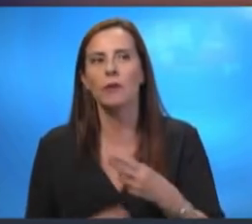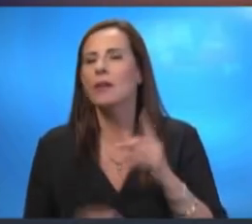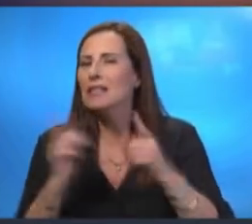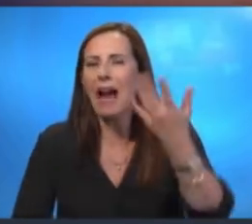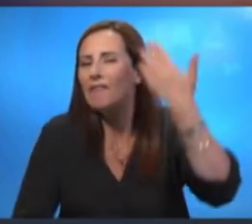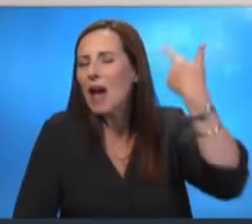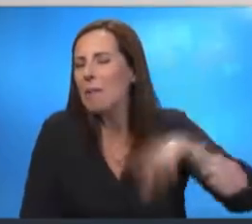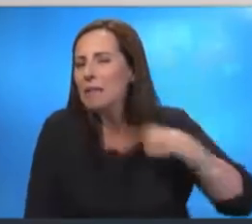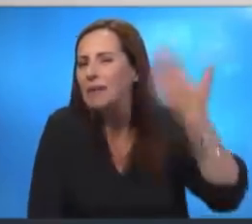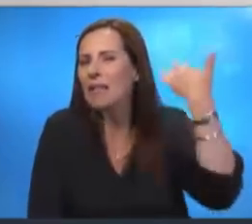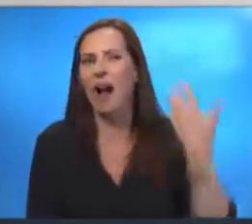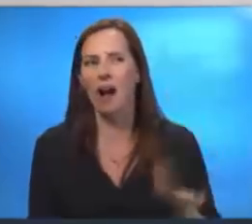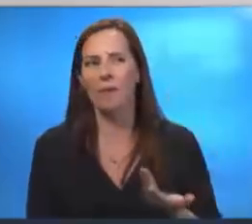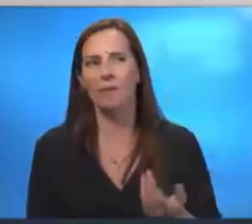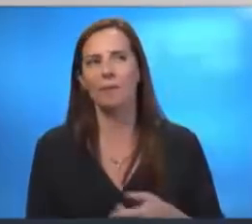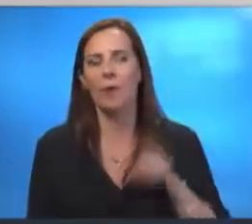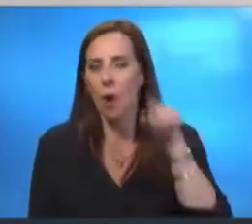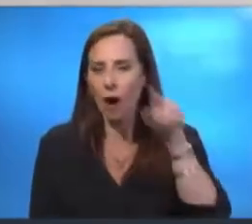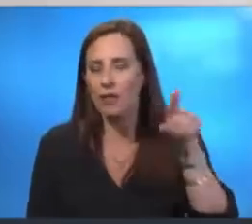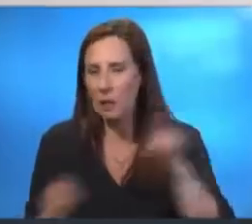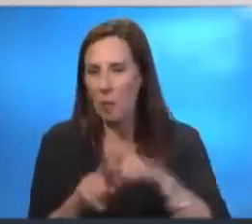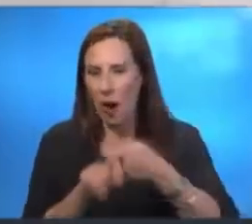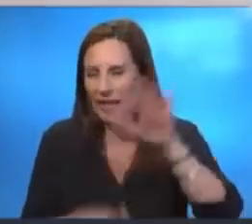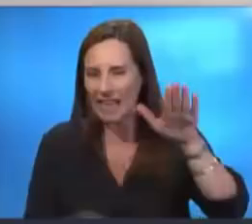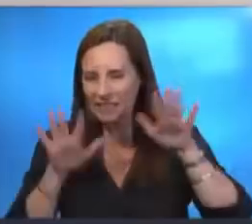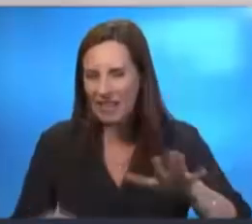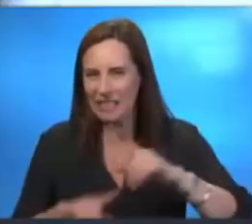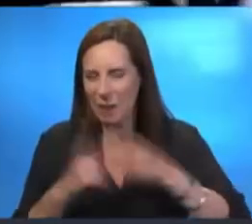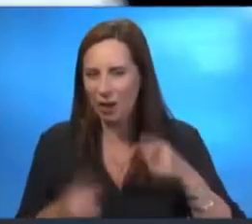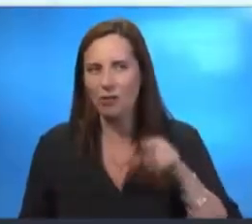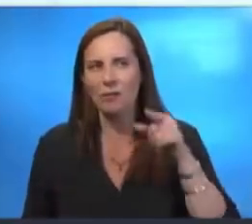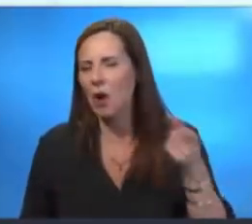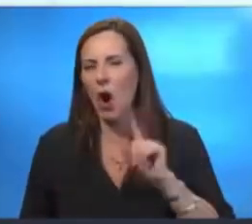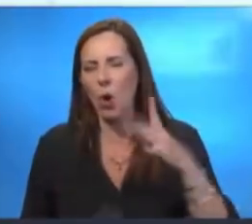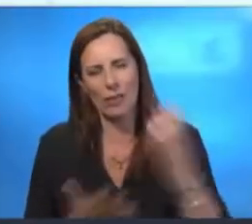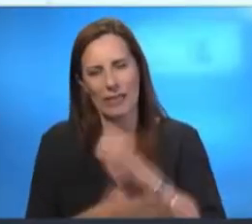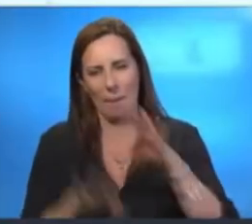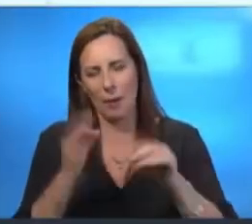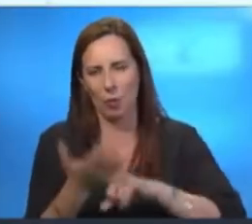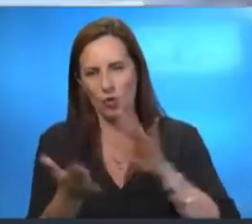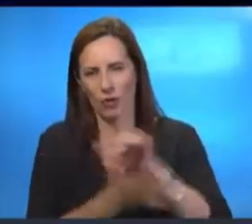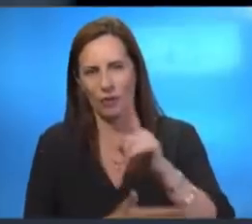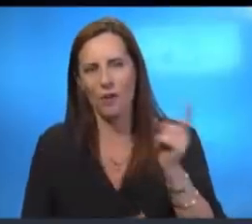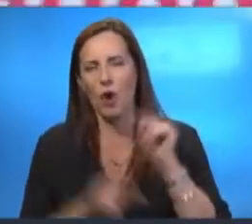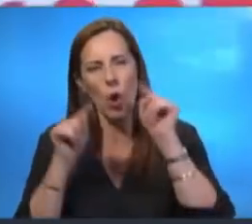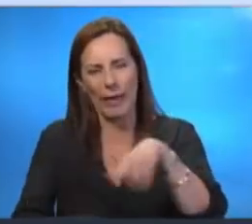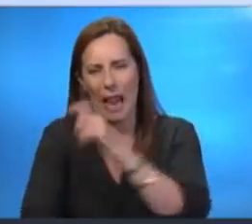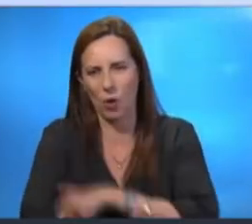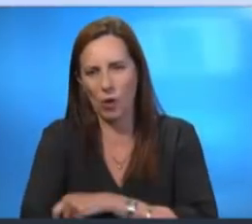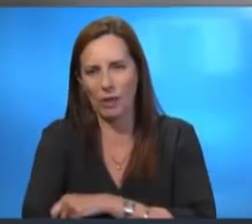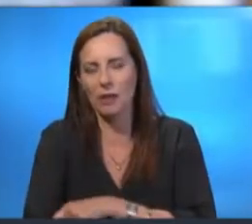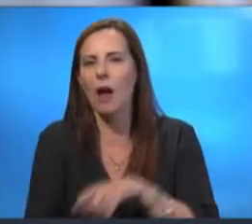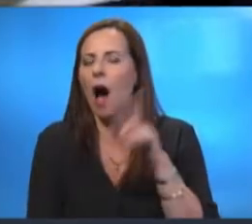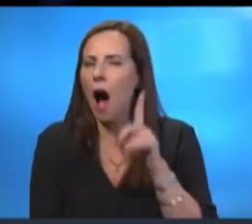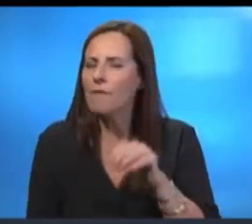It happened a long time ago. נילן, כמו הנאו-נאצים והגזענים האחרים, לא יזכה בבחירות בנובמבר ולא יגיע לקונגרס. אבל